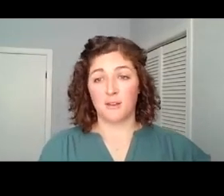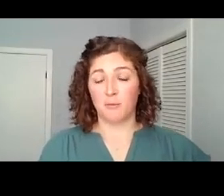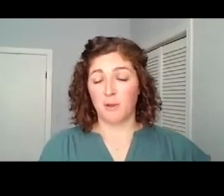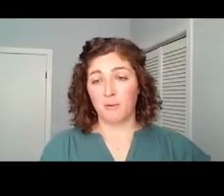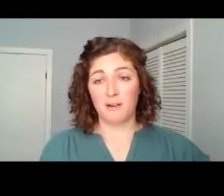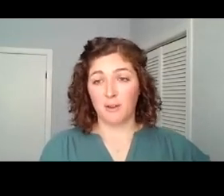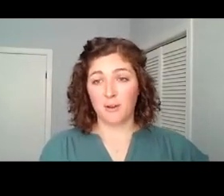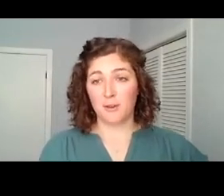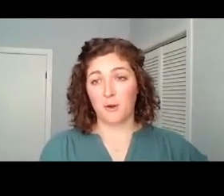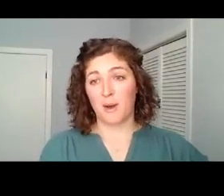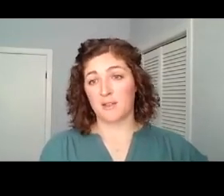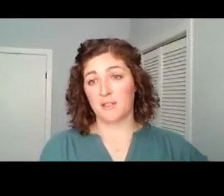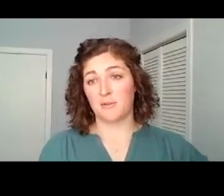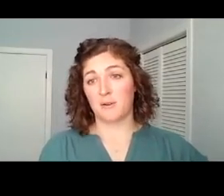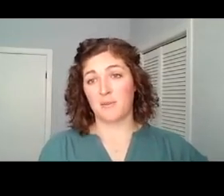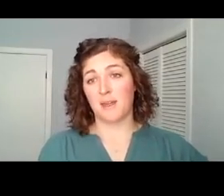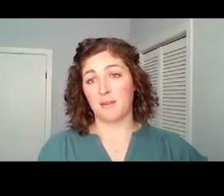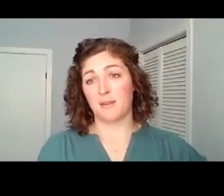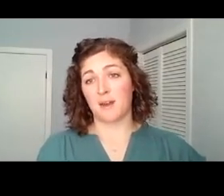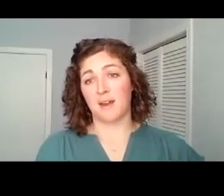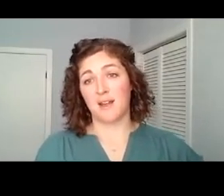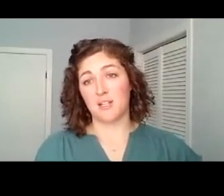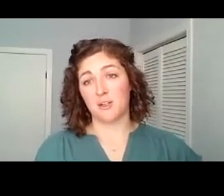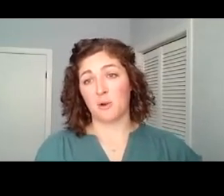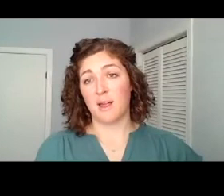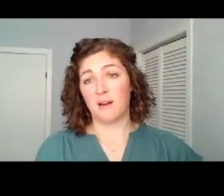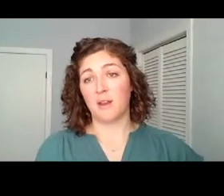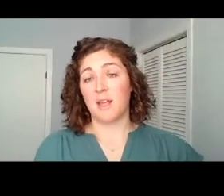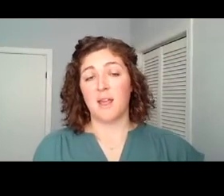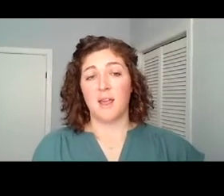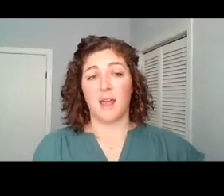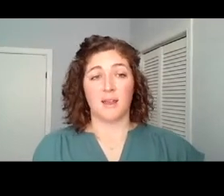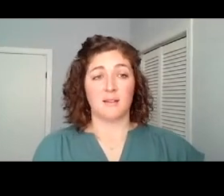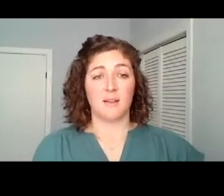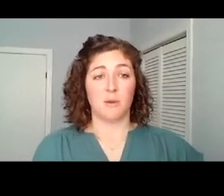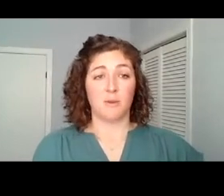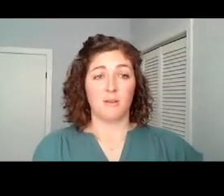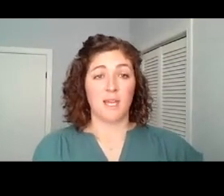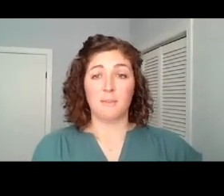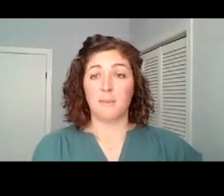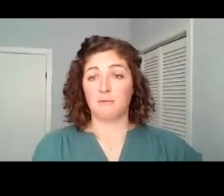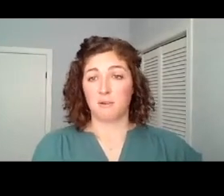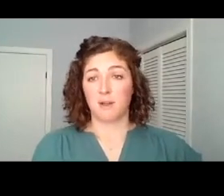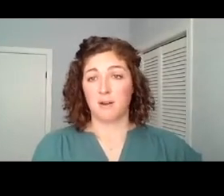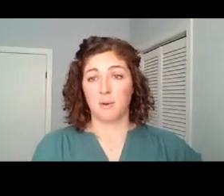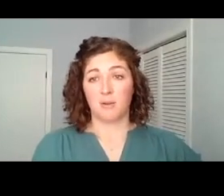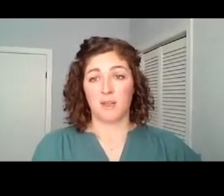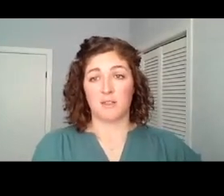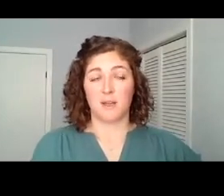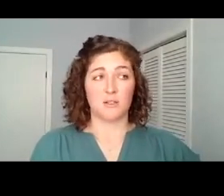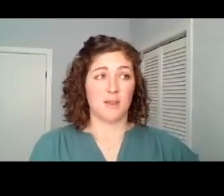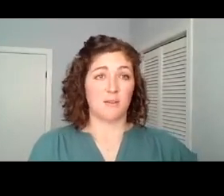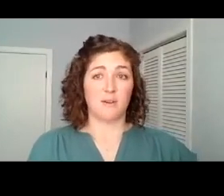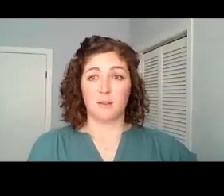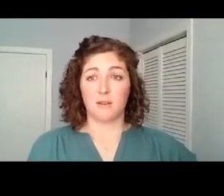si c'est ça qui sera nécessaire à l'avenir, on en aura appris beaucoup de ce déploiement initial et